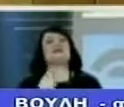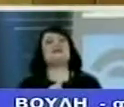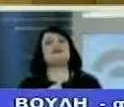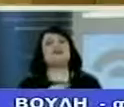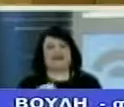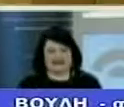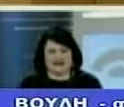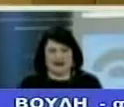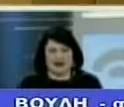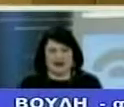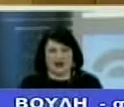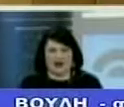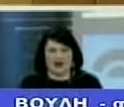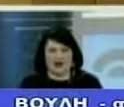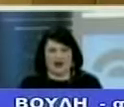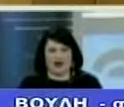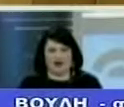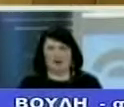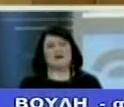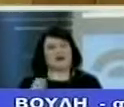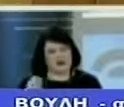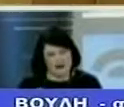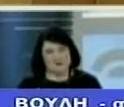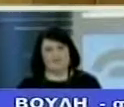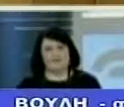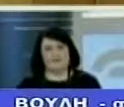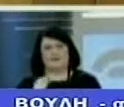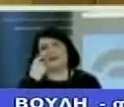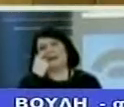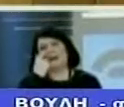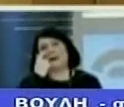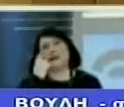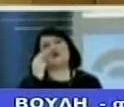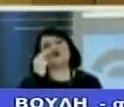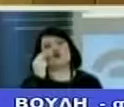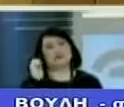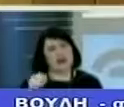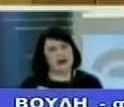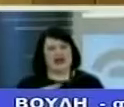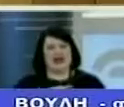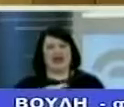γιατί ψηφίζουμε σήμερα την εισδοχή της μικρής αυτής βαλκανικής χώρας στο ΝΑΤΟ.